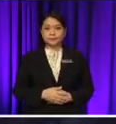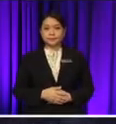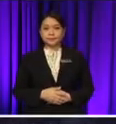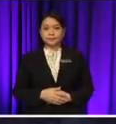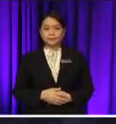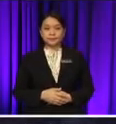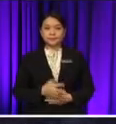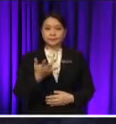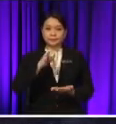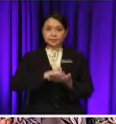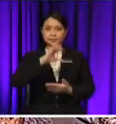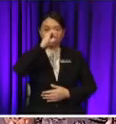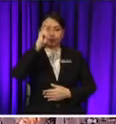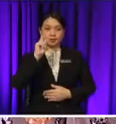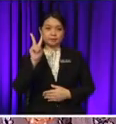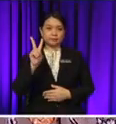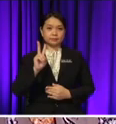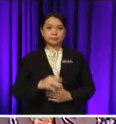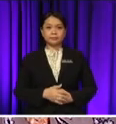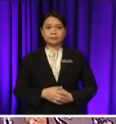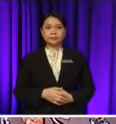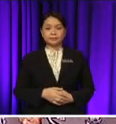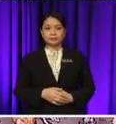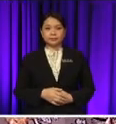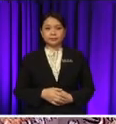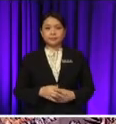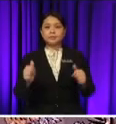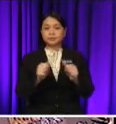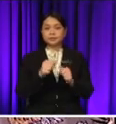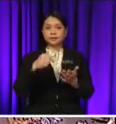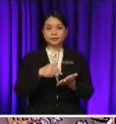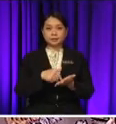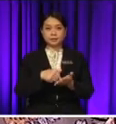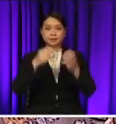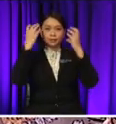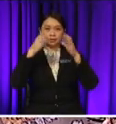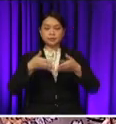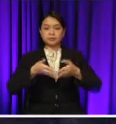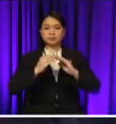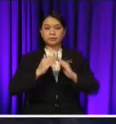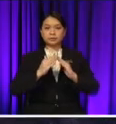yang kedua oke yang ini saya minta